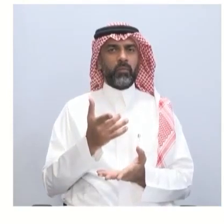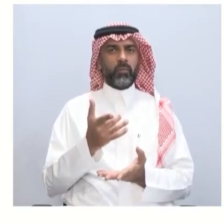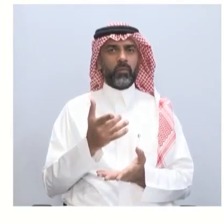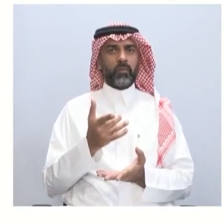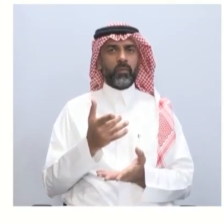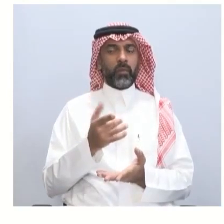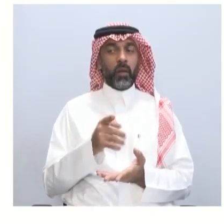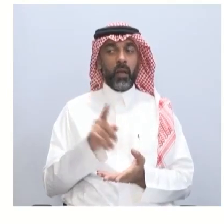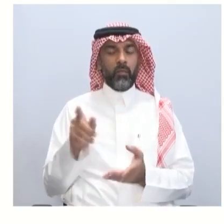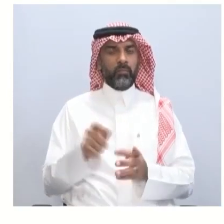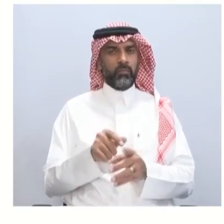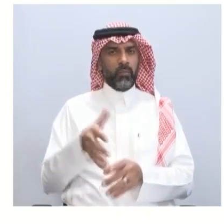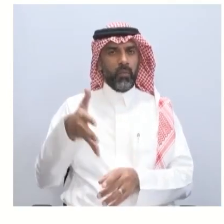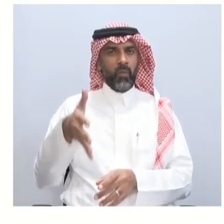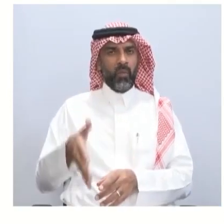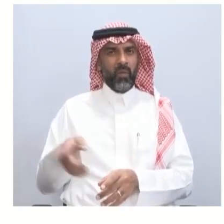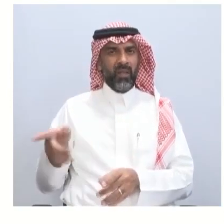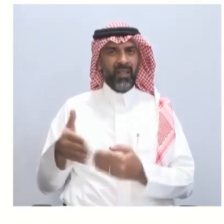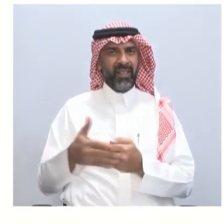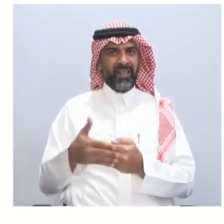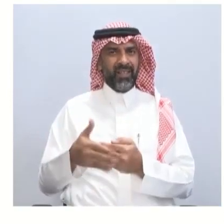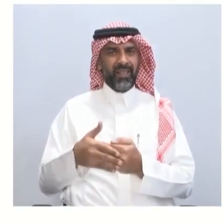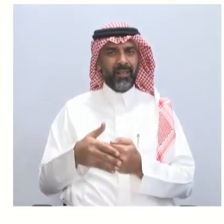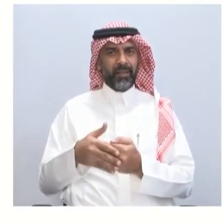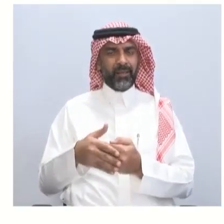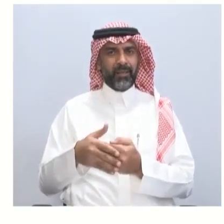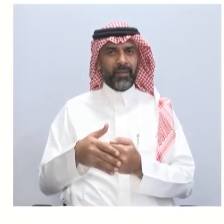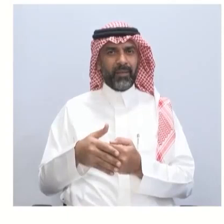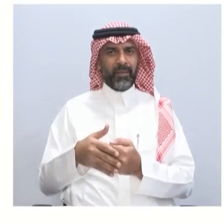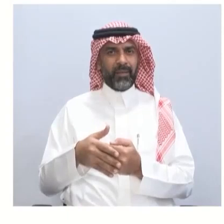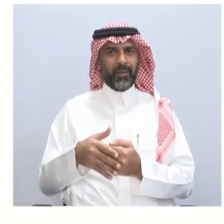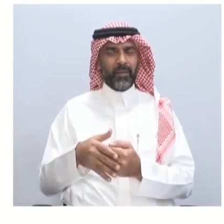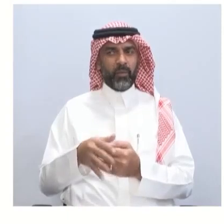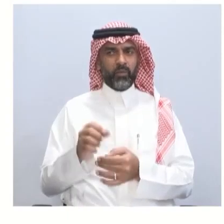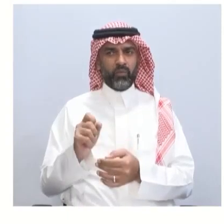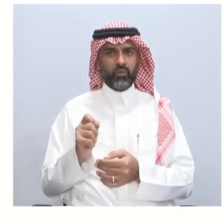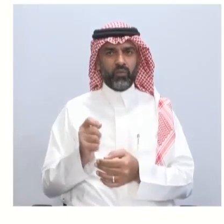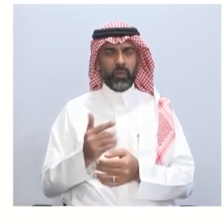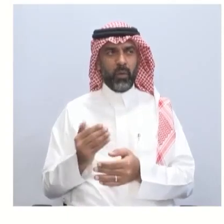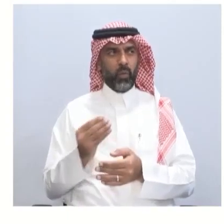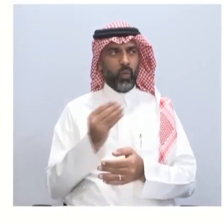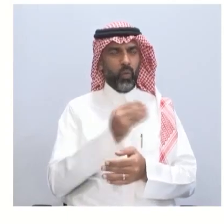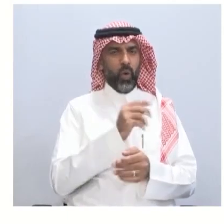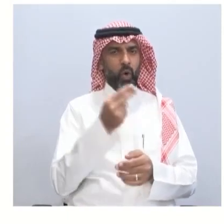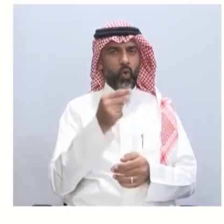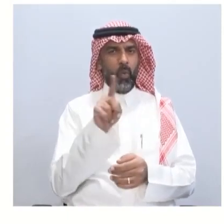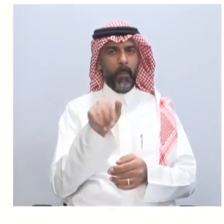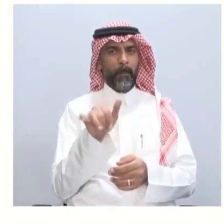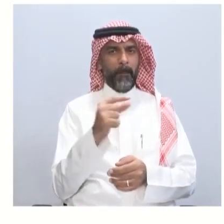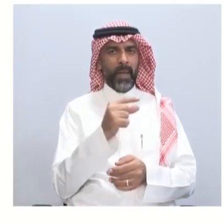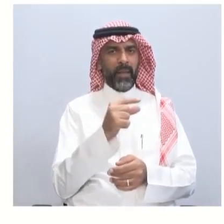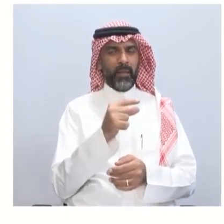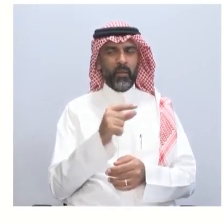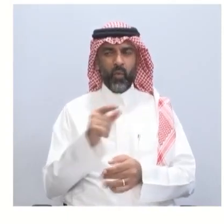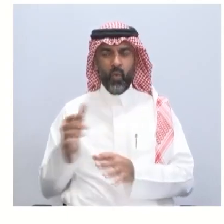عاد هذا الراعي او هذا من كان يعمل عند عبيدا الى عبيد وكان معه